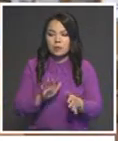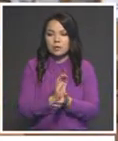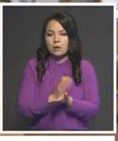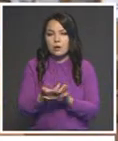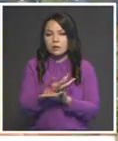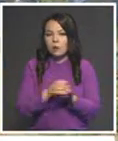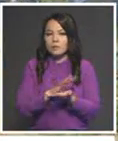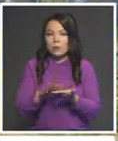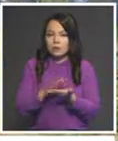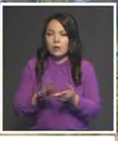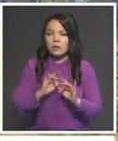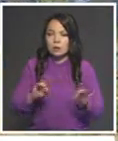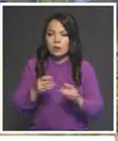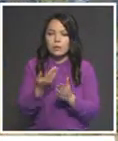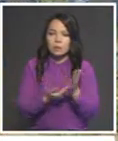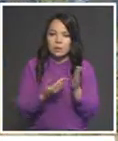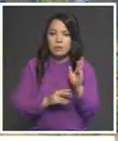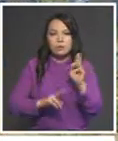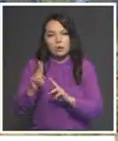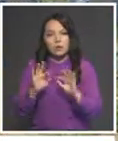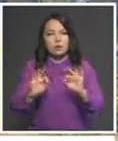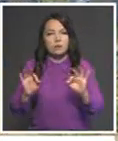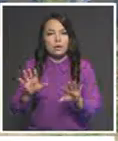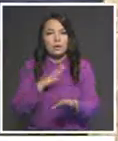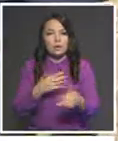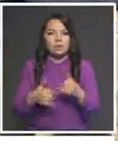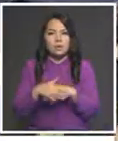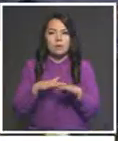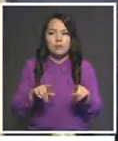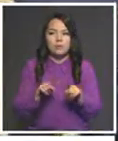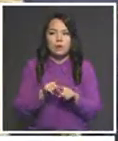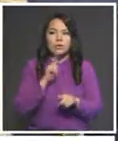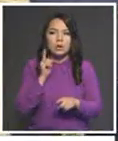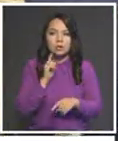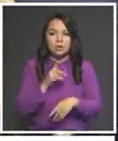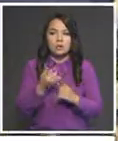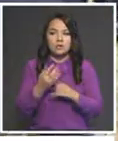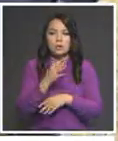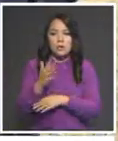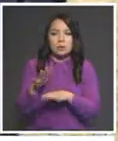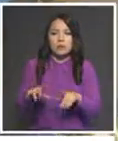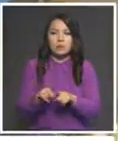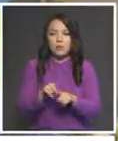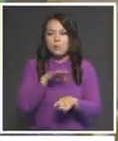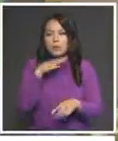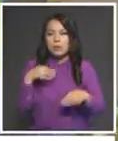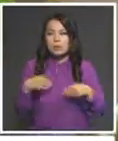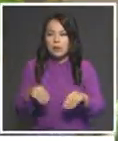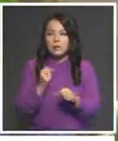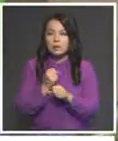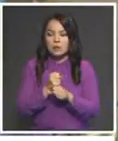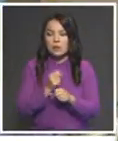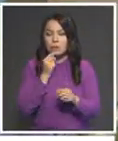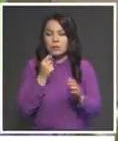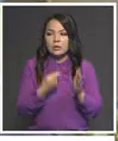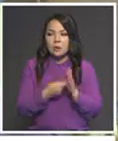түсіндірме жұмыстар жүргізілді. Осындай кешенді жұмыстардың нәтижесінде қазір Вахталық қалашықтың төңірегі жасыл желекті аймаққа айналған. Ағаштарды көгертуге асханадағы